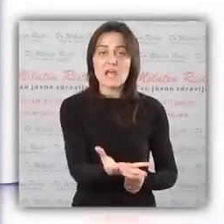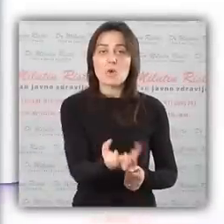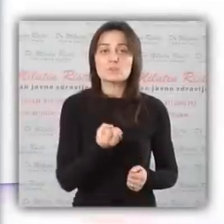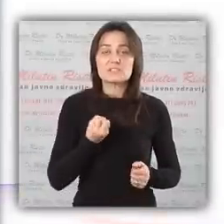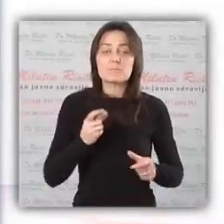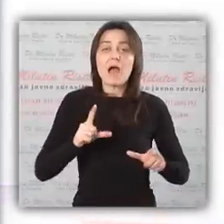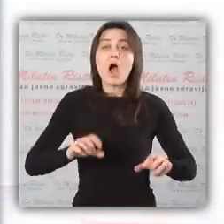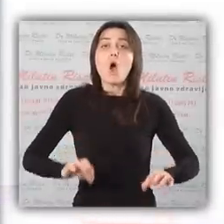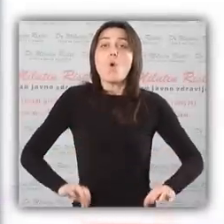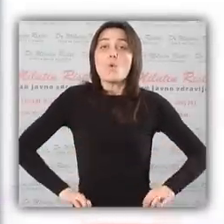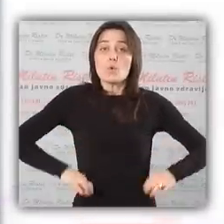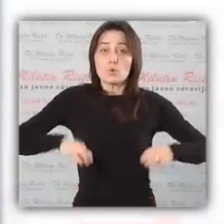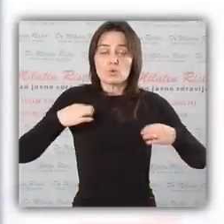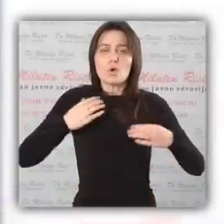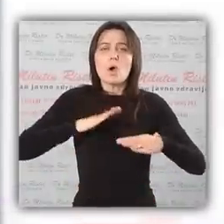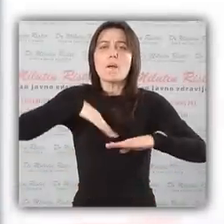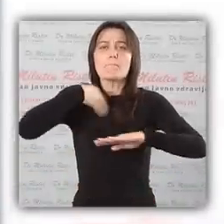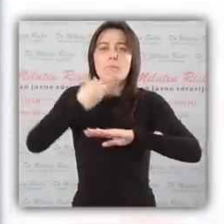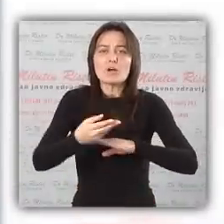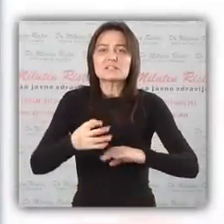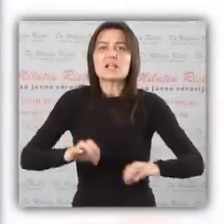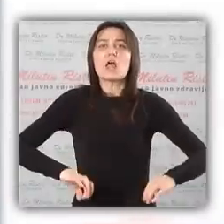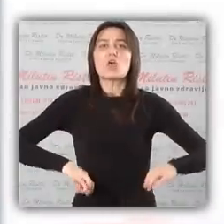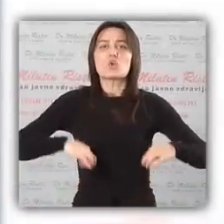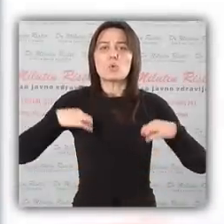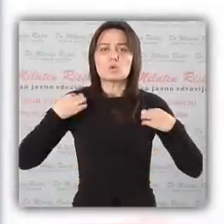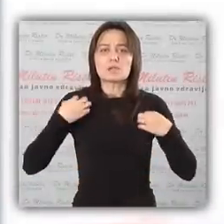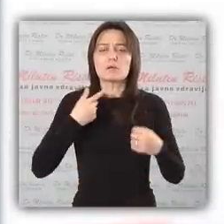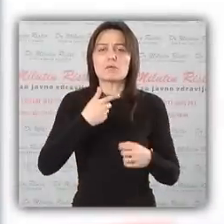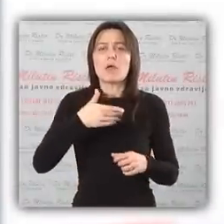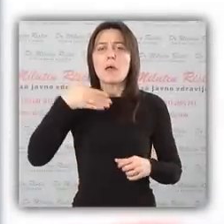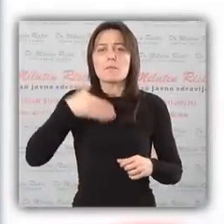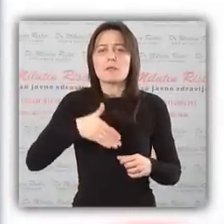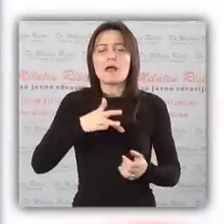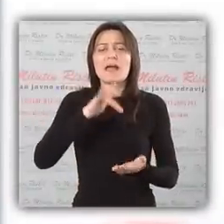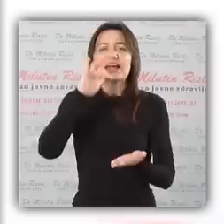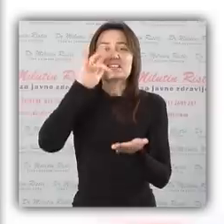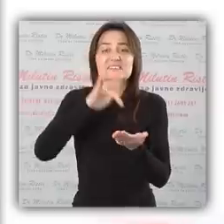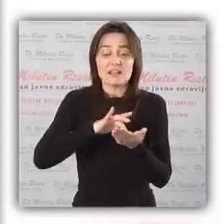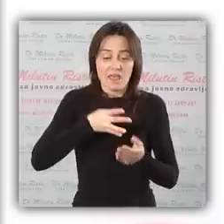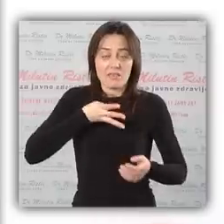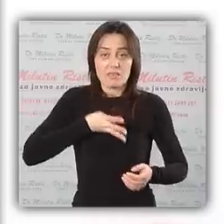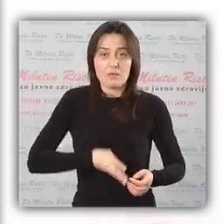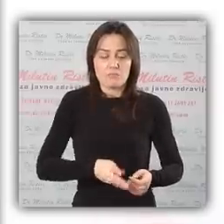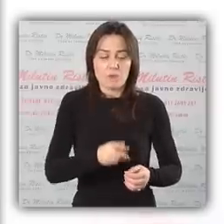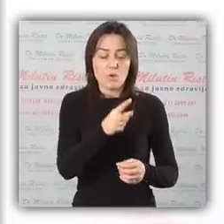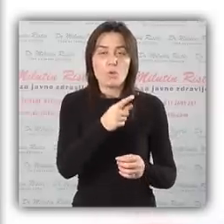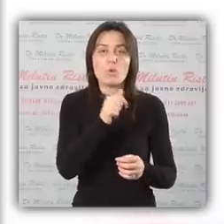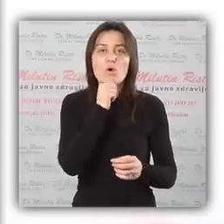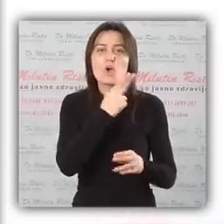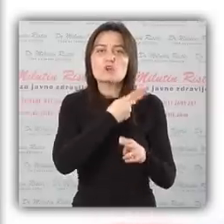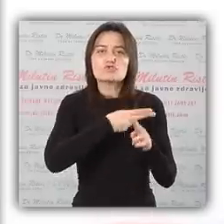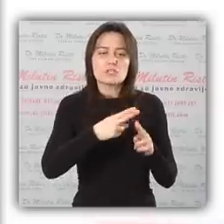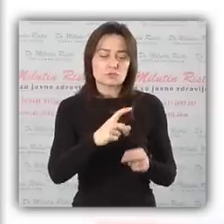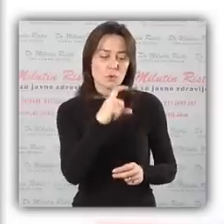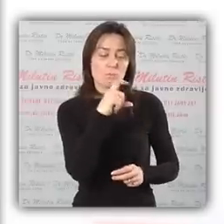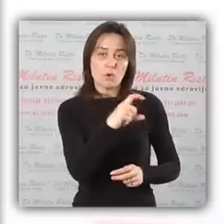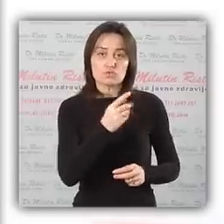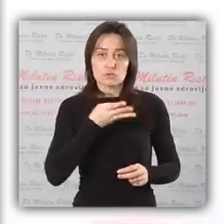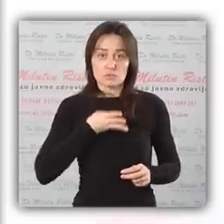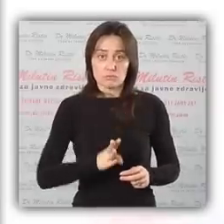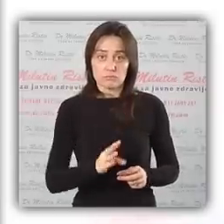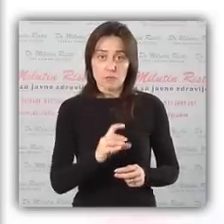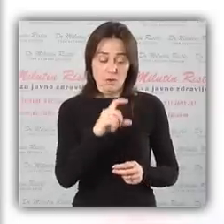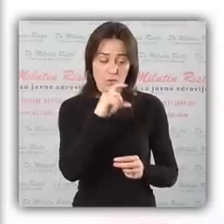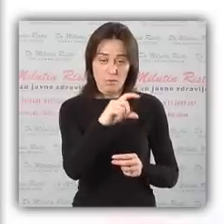Urin se uzima ujutro nakon jutarnje higijene, srednji mlaz u sterilnu bočicu za